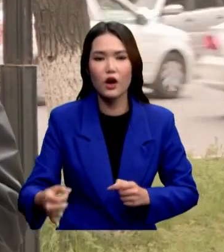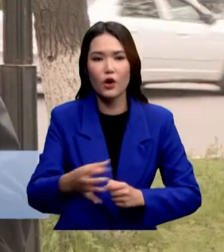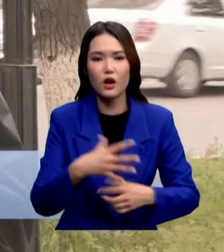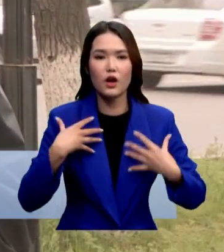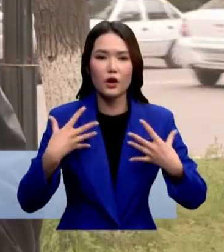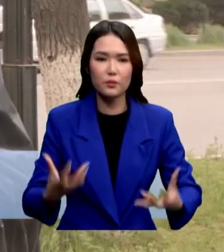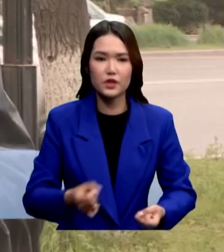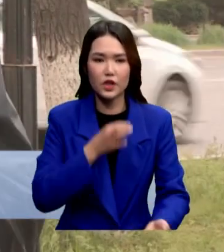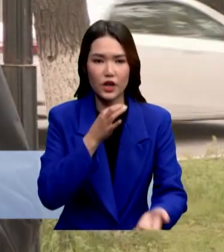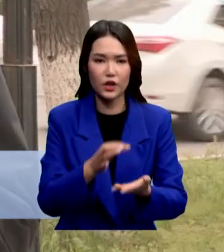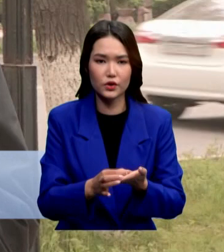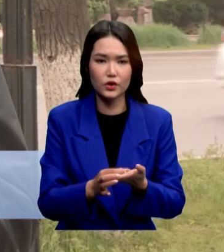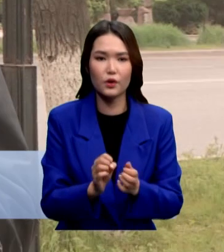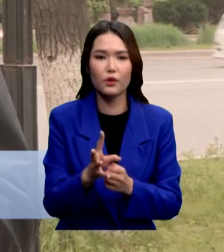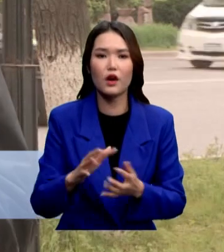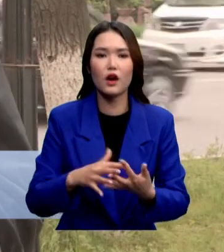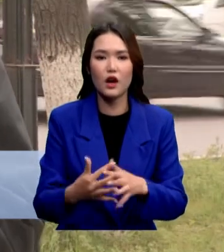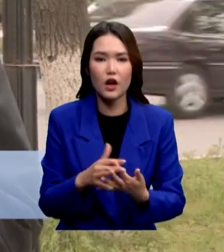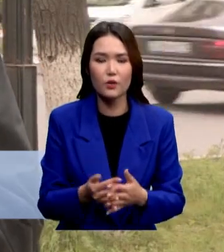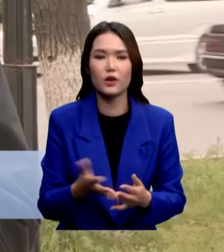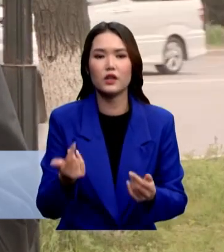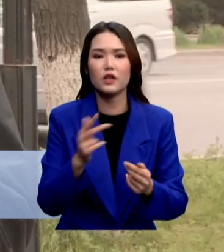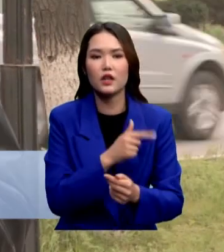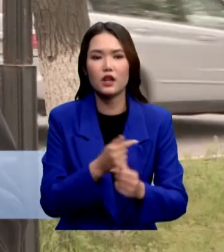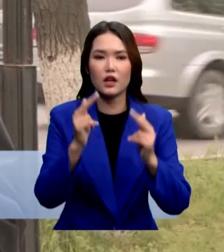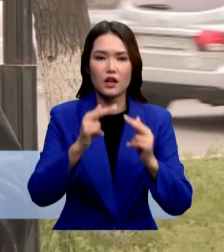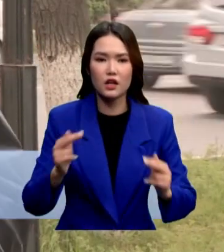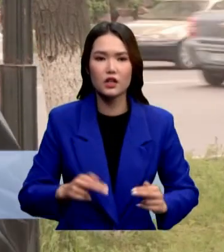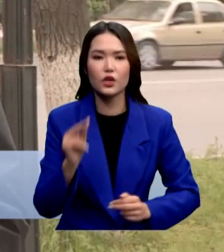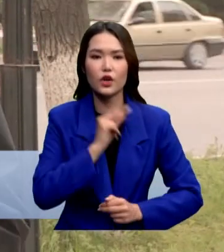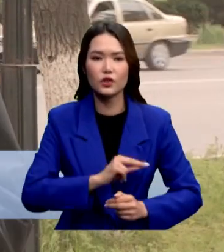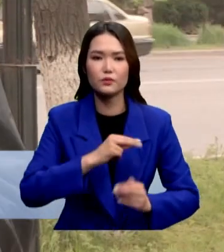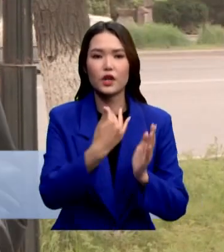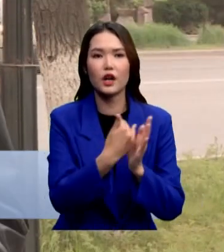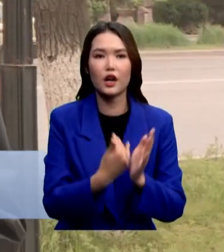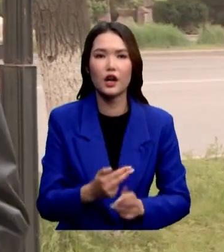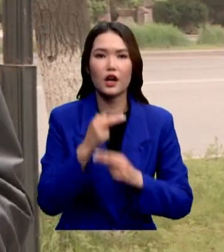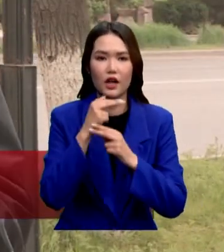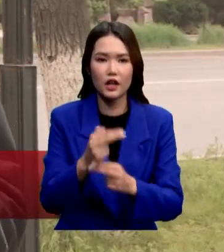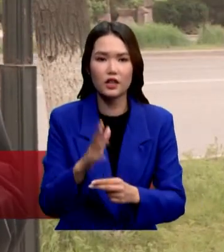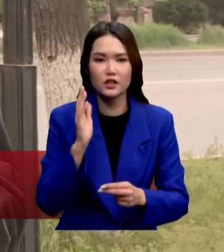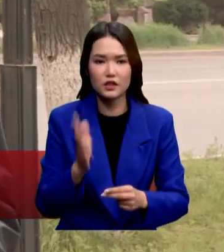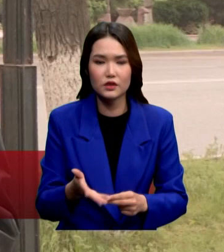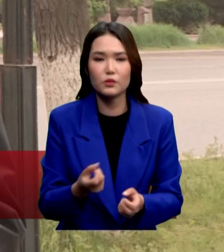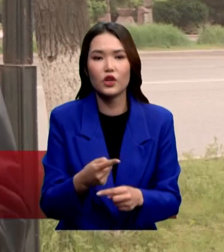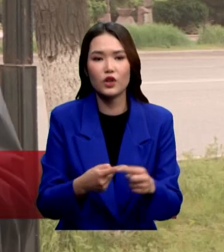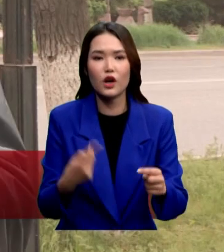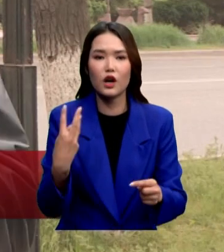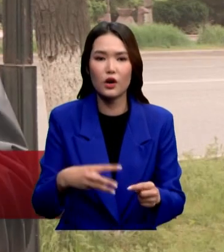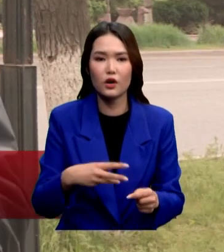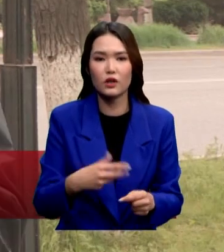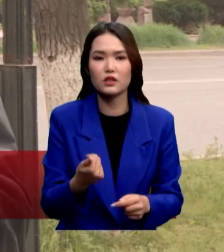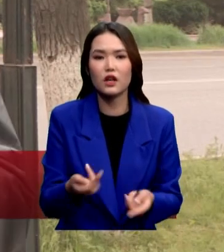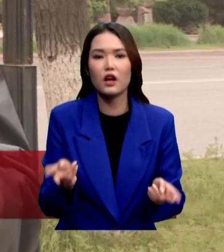саласына жауаптылар биыл 14 ауылда медициналық ғимарат салу жұмыстарының басталатынын мәлімдеп отыр. Олардың айтуынша, жартысы осы жылы,